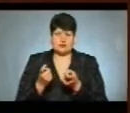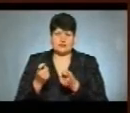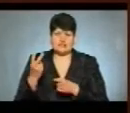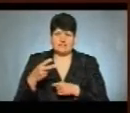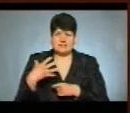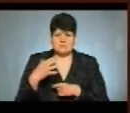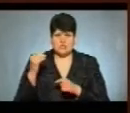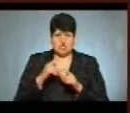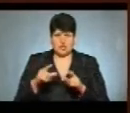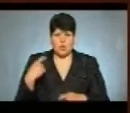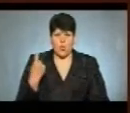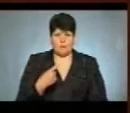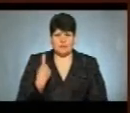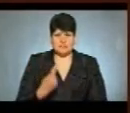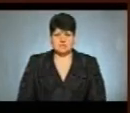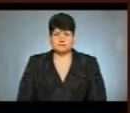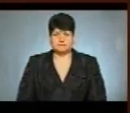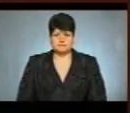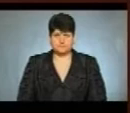25 шкіл області.